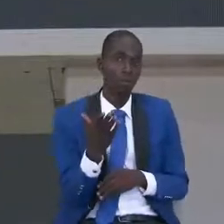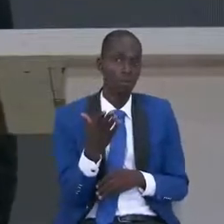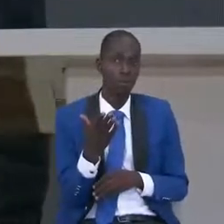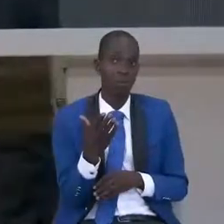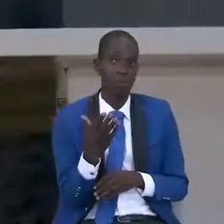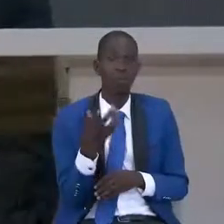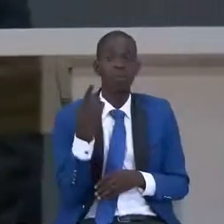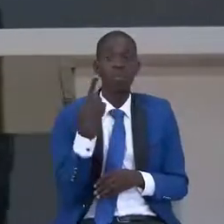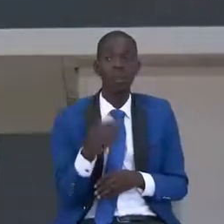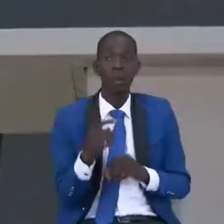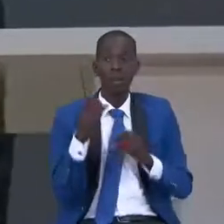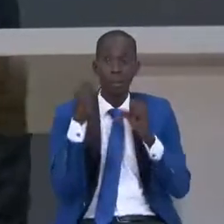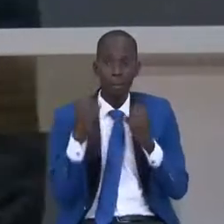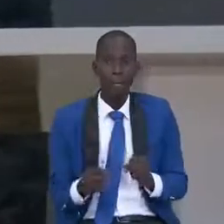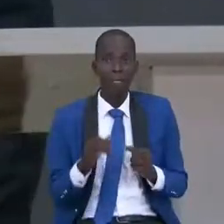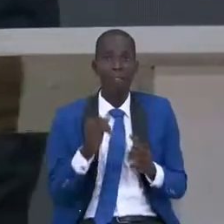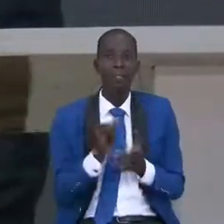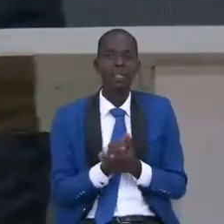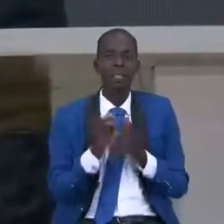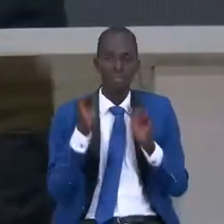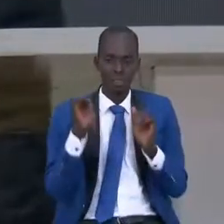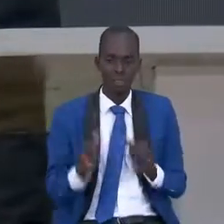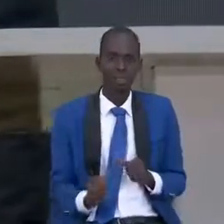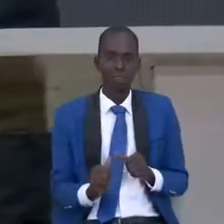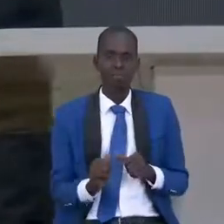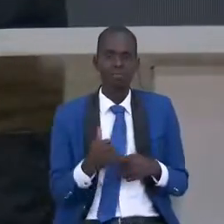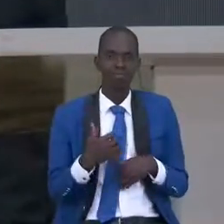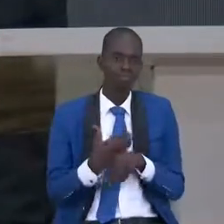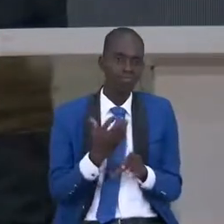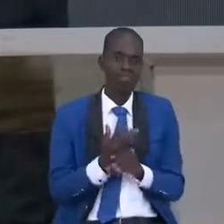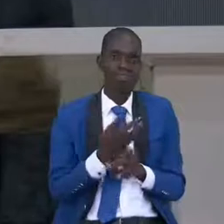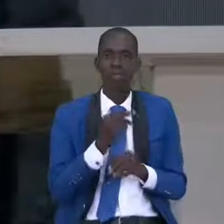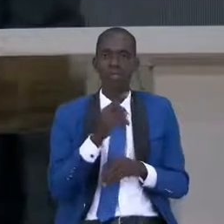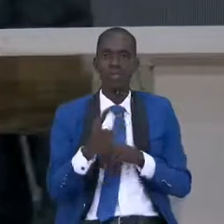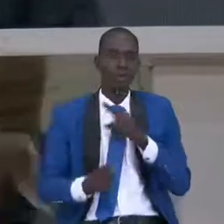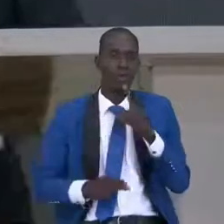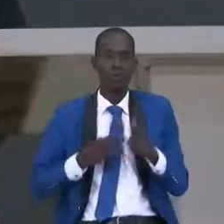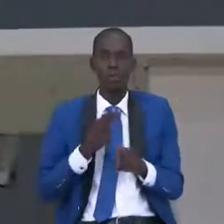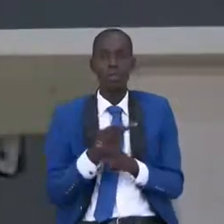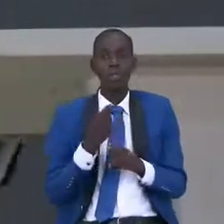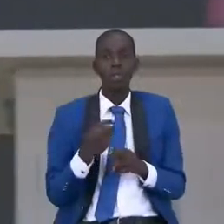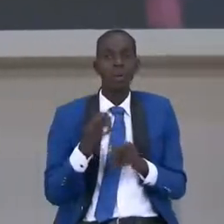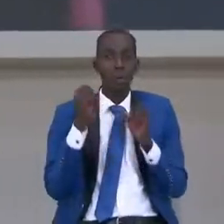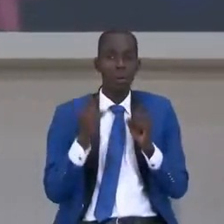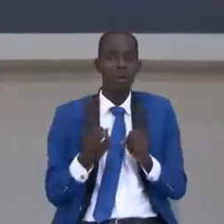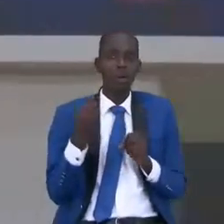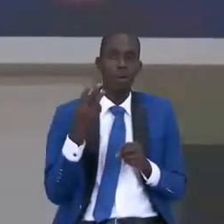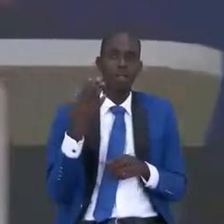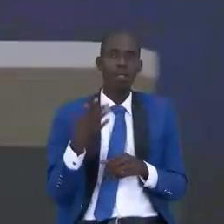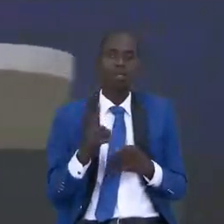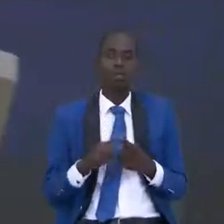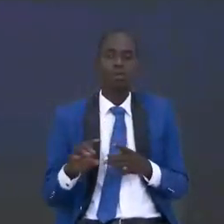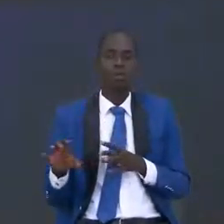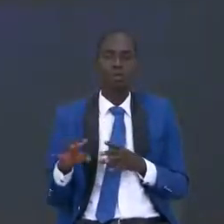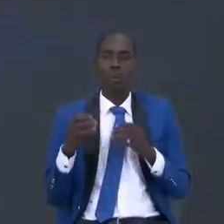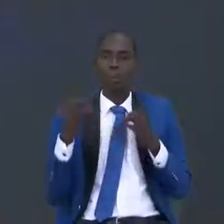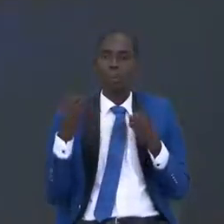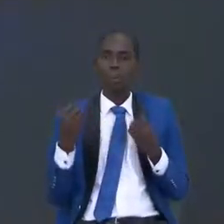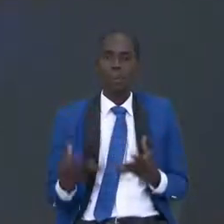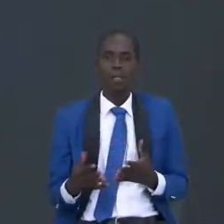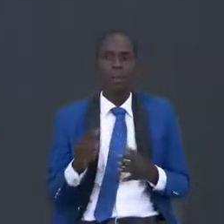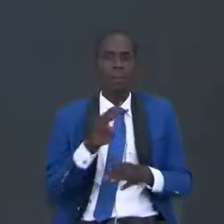la puissance qui peut recréer tout l'univers, la puissance était là pour faire de grandes œuvres,